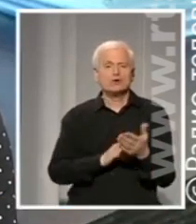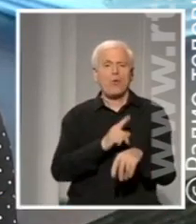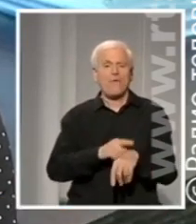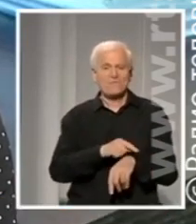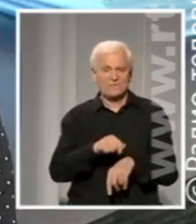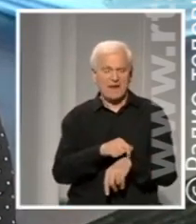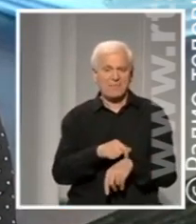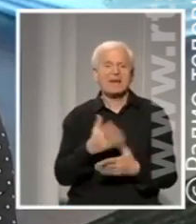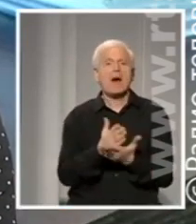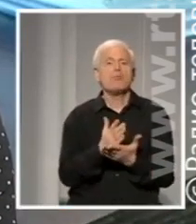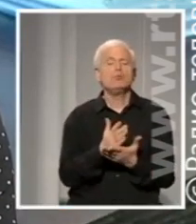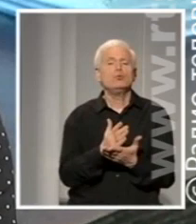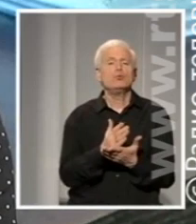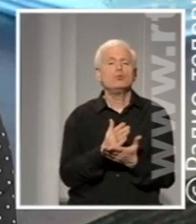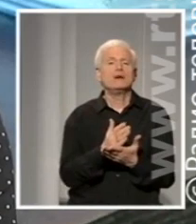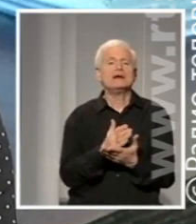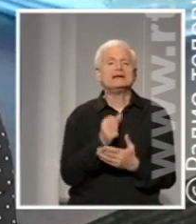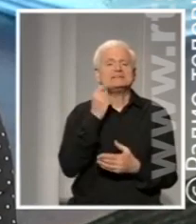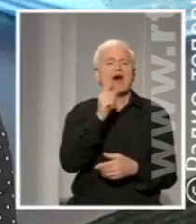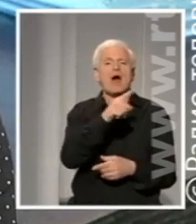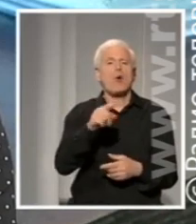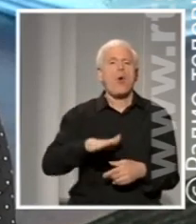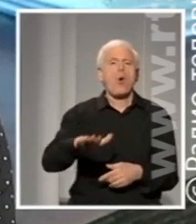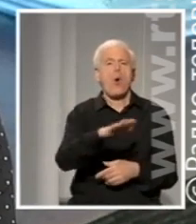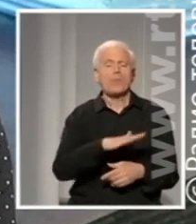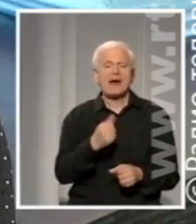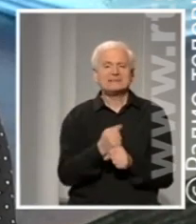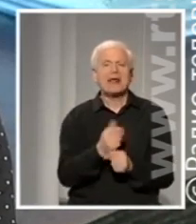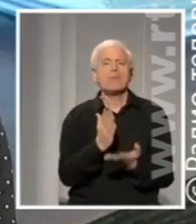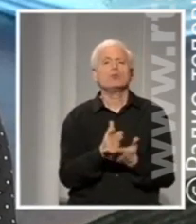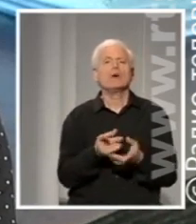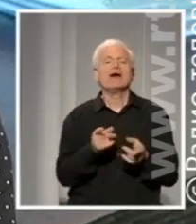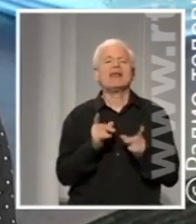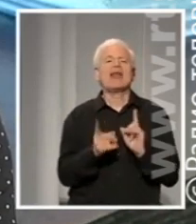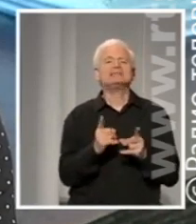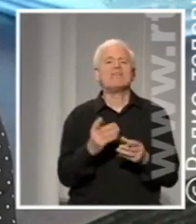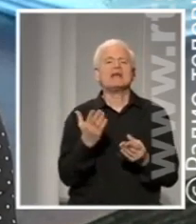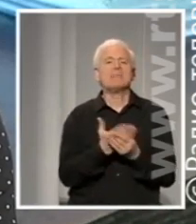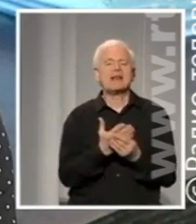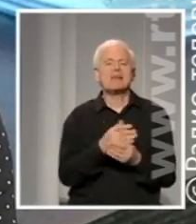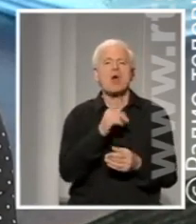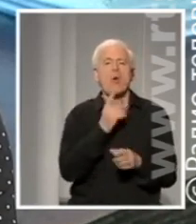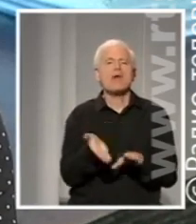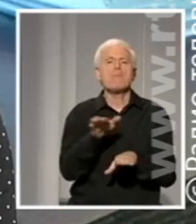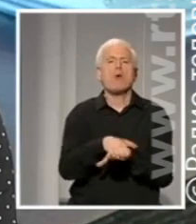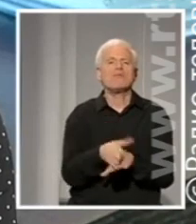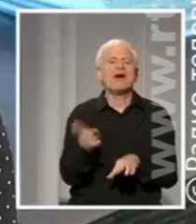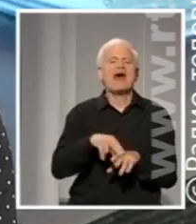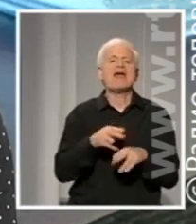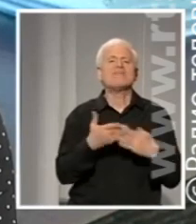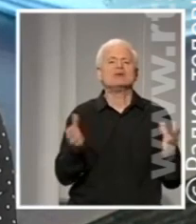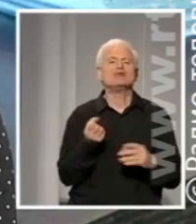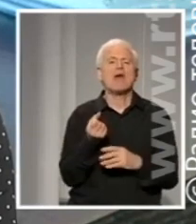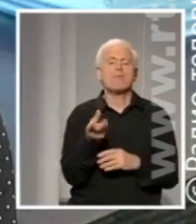odlučili da to budu za svako područje rada, da to budu nastavni predmeti koji pokrivaju najveći broj